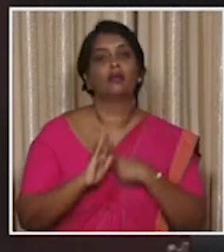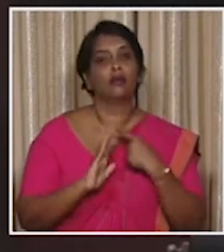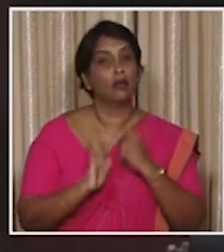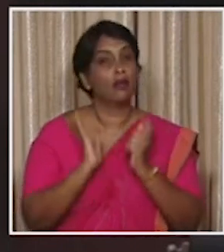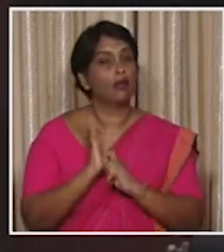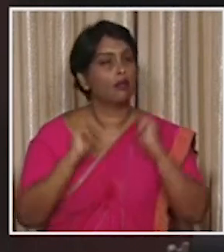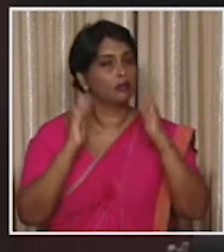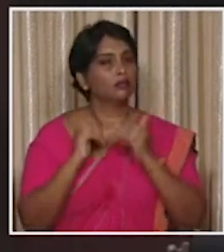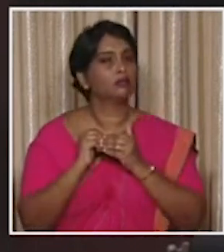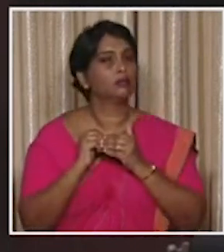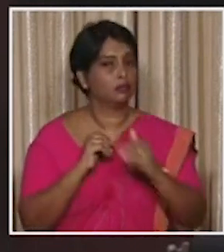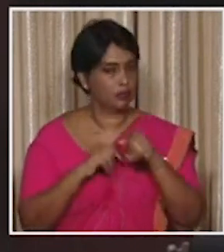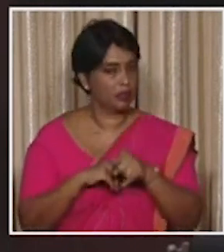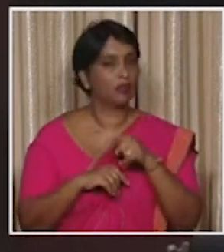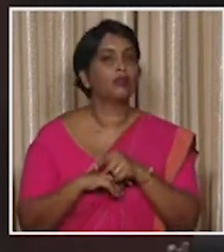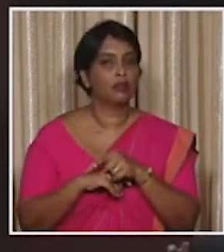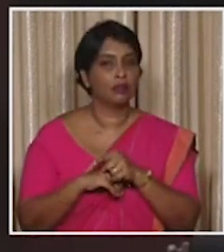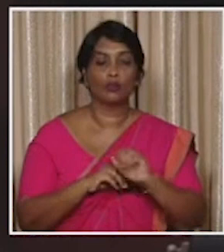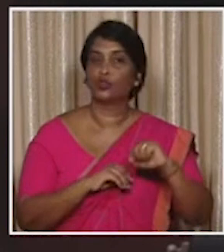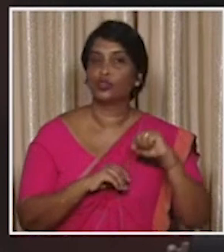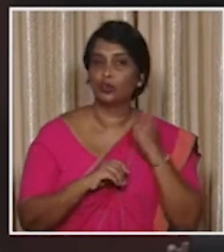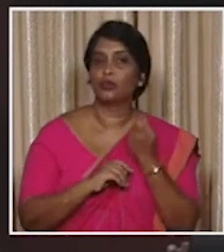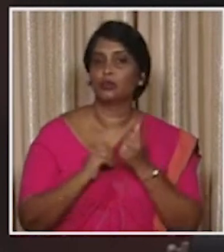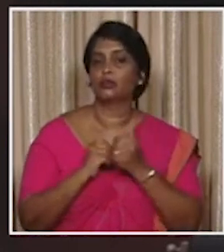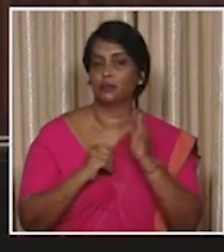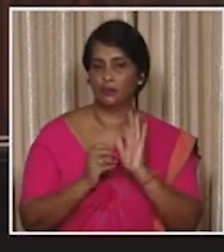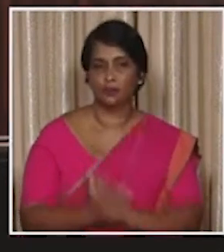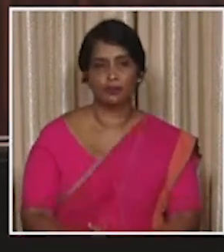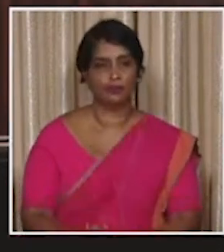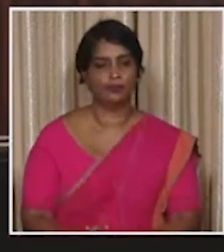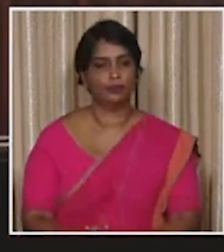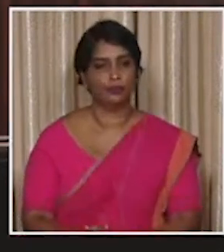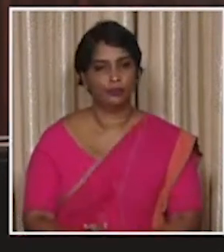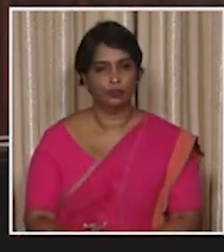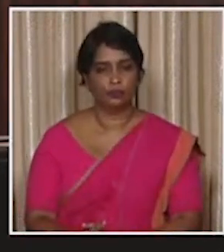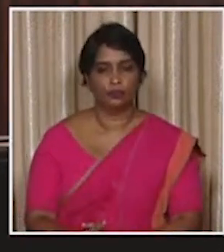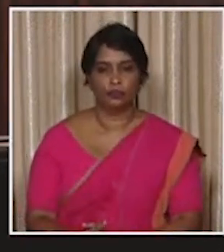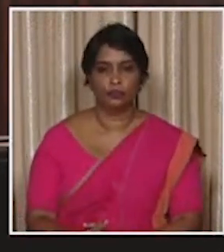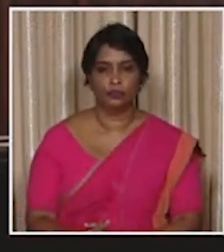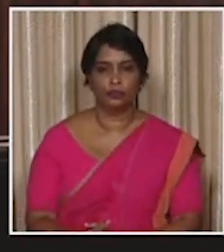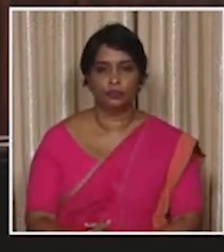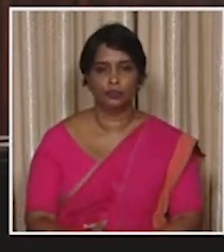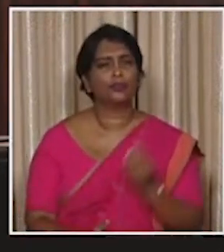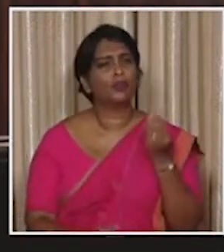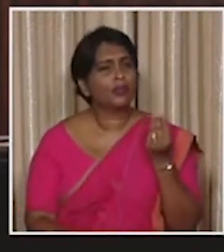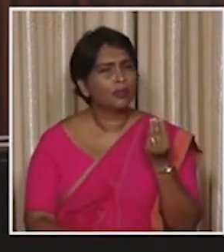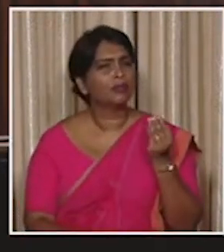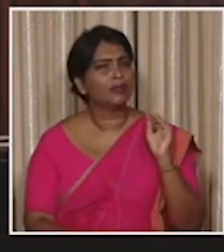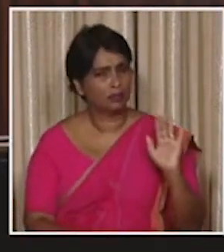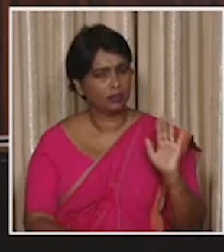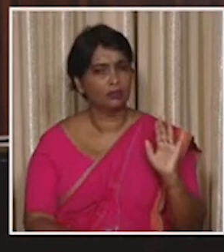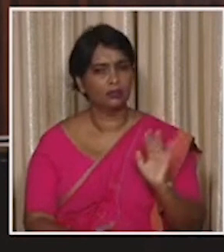ණය තිරසරභාවය ඇති කරලා බොහොම ඉස්සුදී ශක්තිමත් ආර්ථිකයක් ගෙනියන්න. ඔව්.